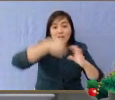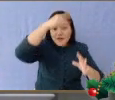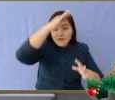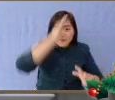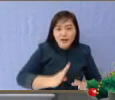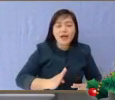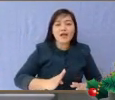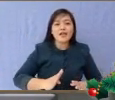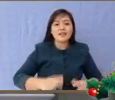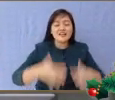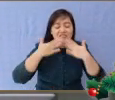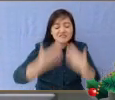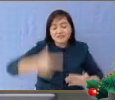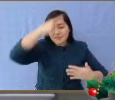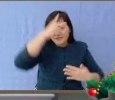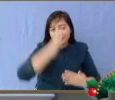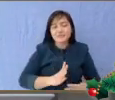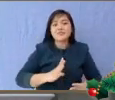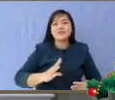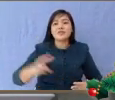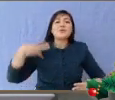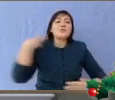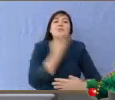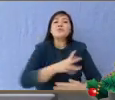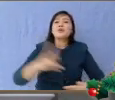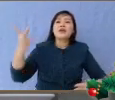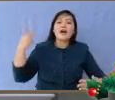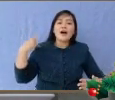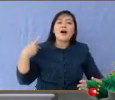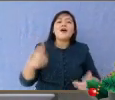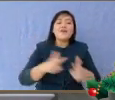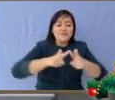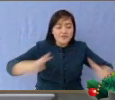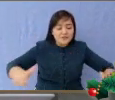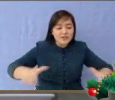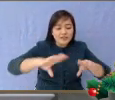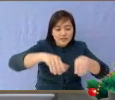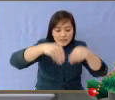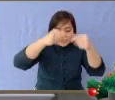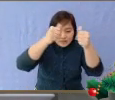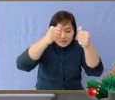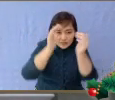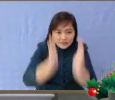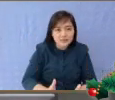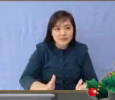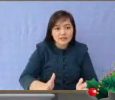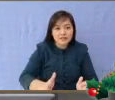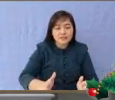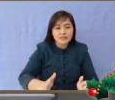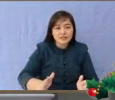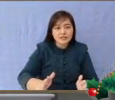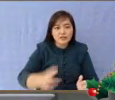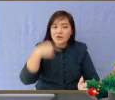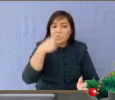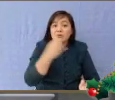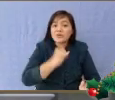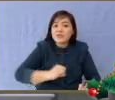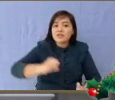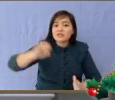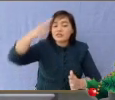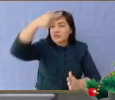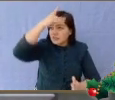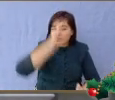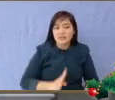Pero salamat sa Panginoon, meron po siyang great healer. Sapagkat meron po siyang pananampalataya sa Diyos.